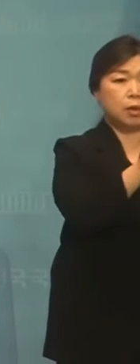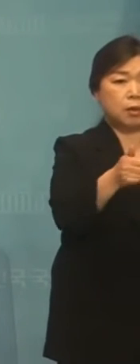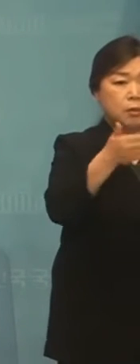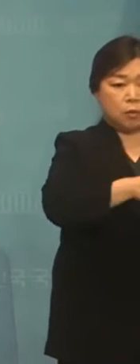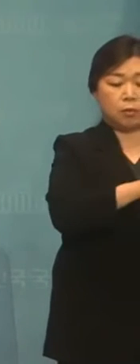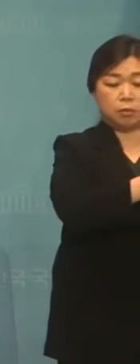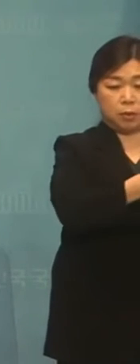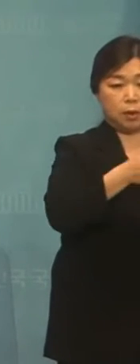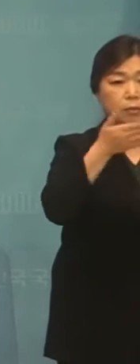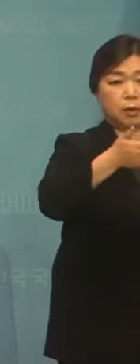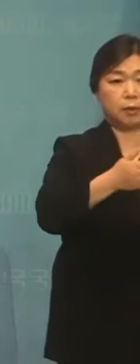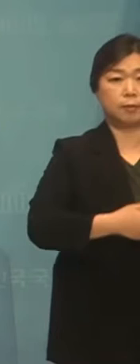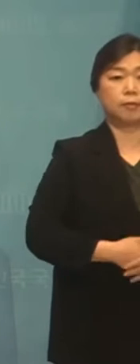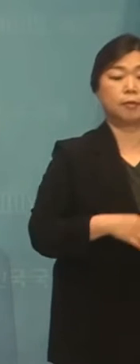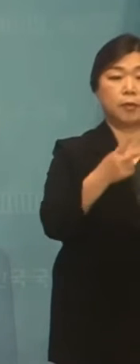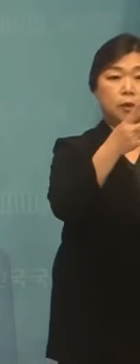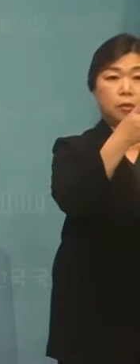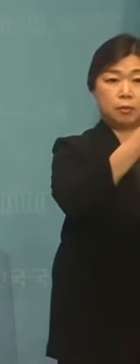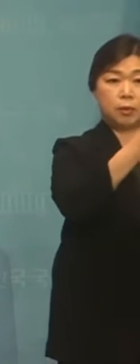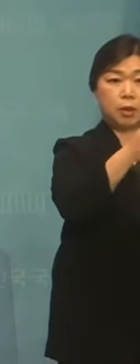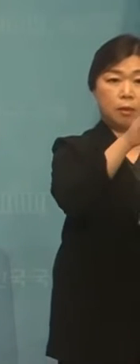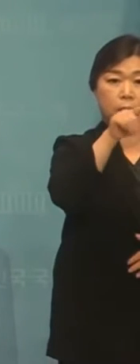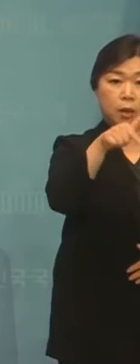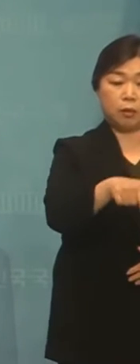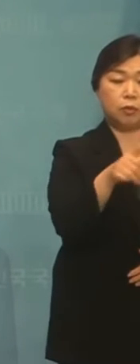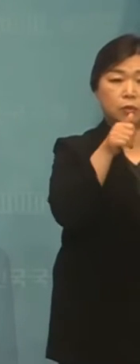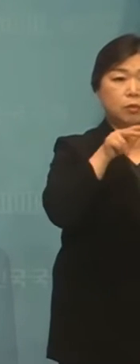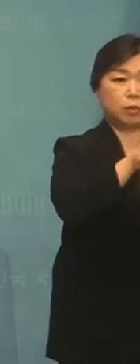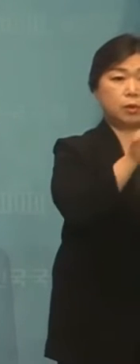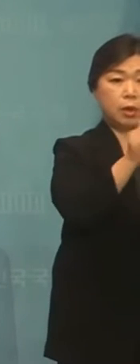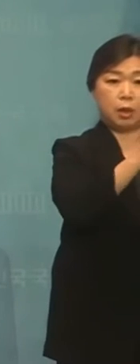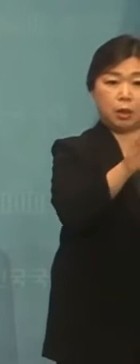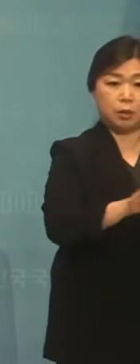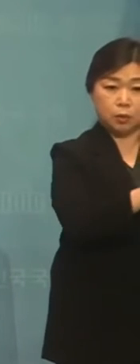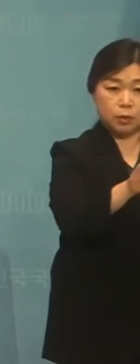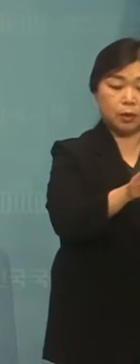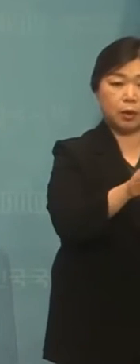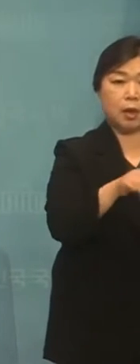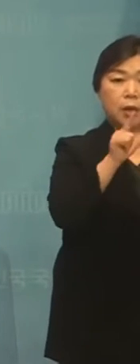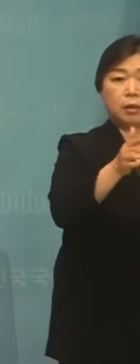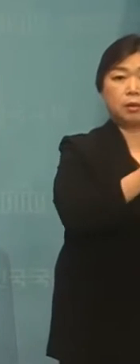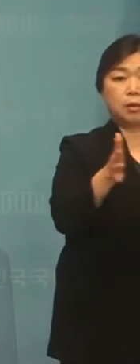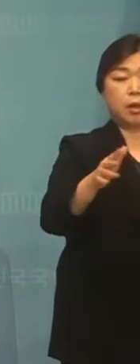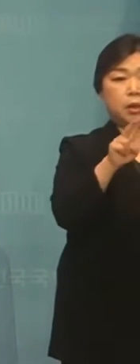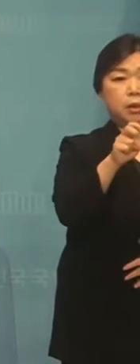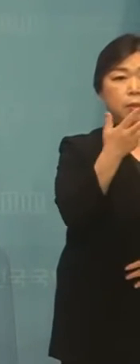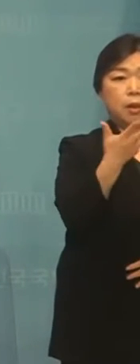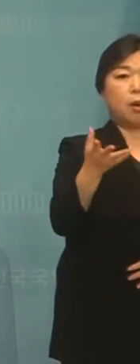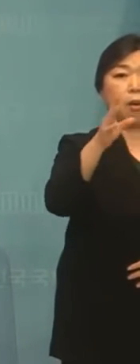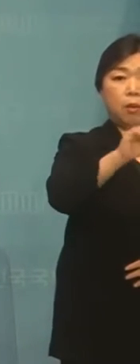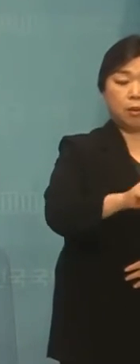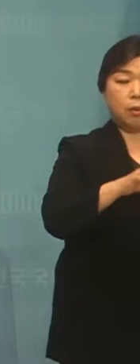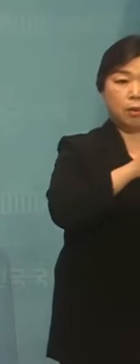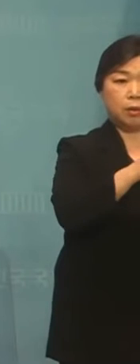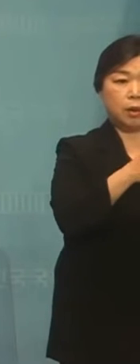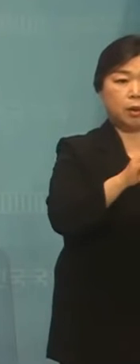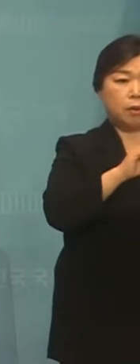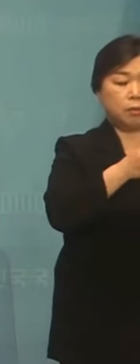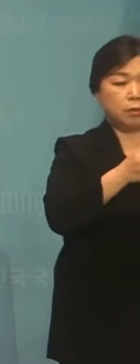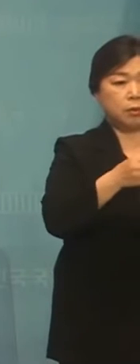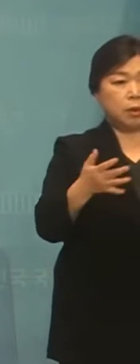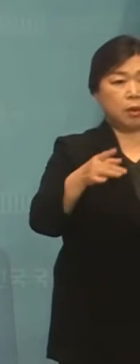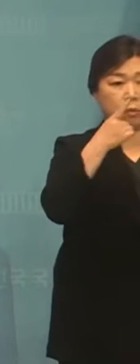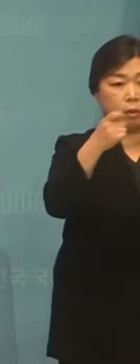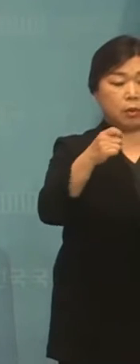공개하기 바랍니다. 두 번째, 박형준 후보 일가가 LCT에 28억 원에 달하는 조형물을